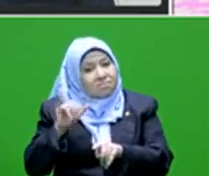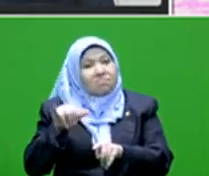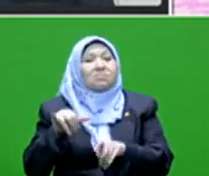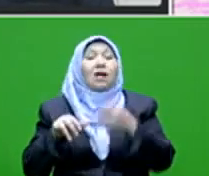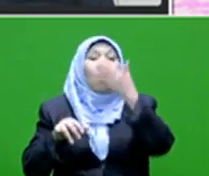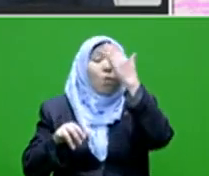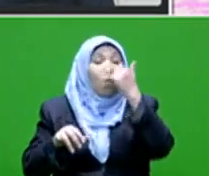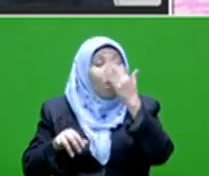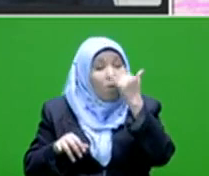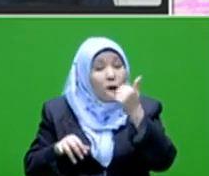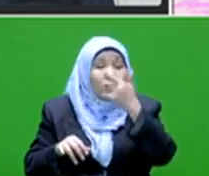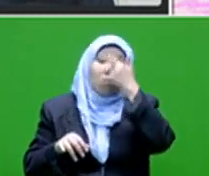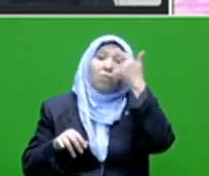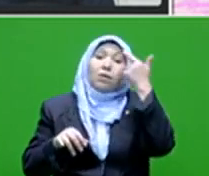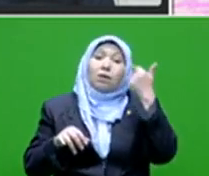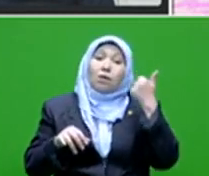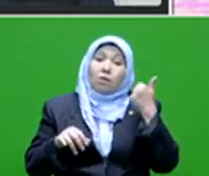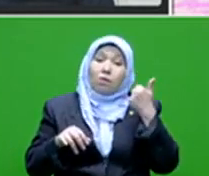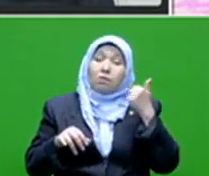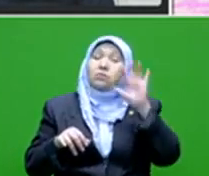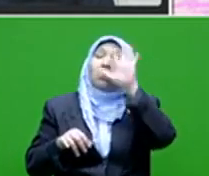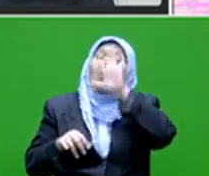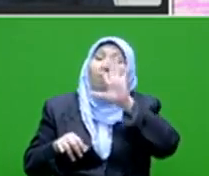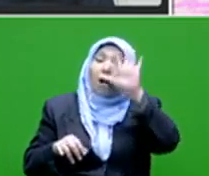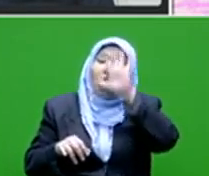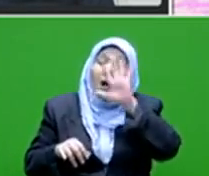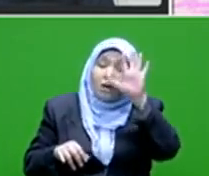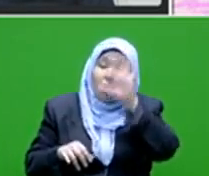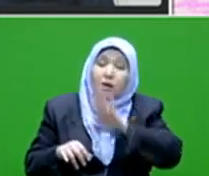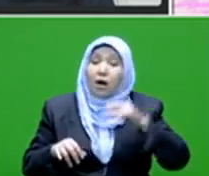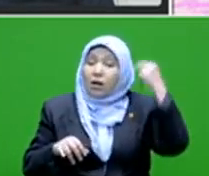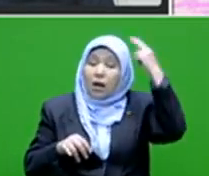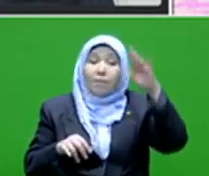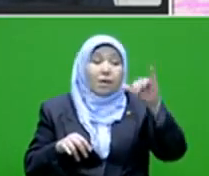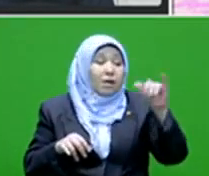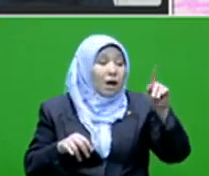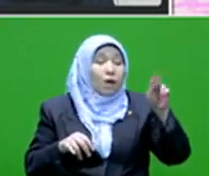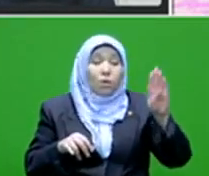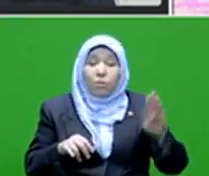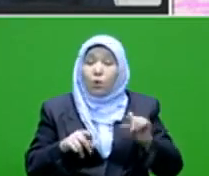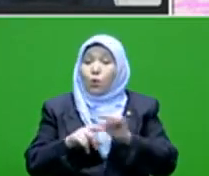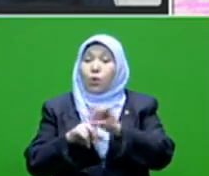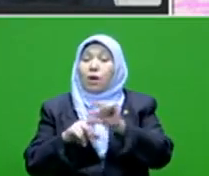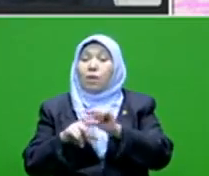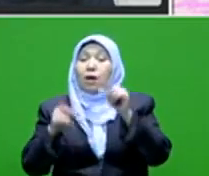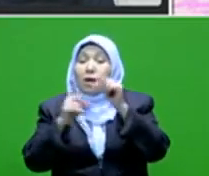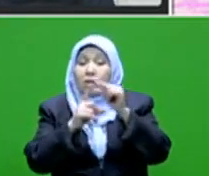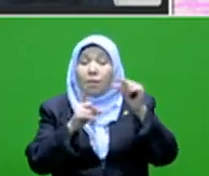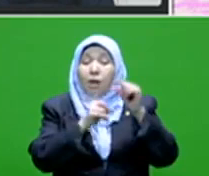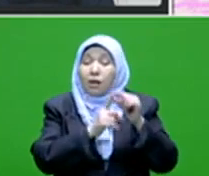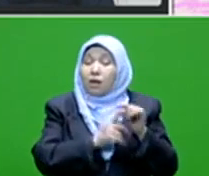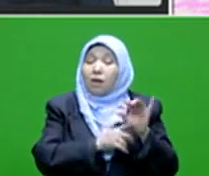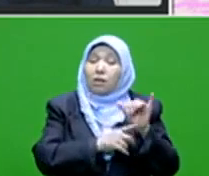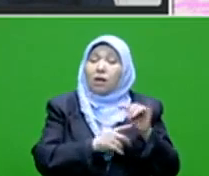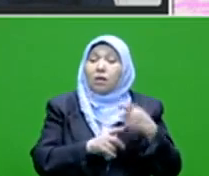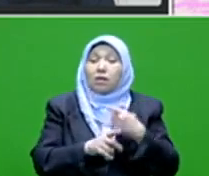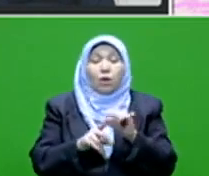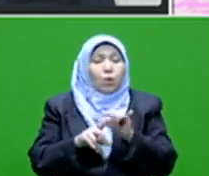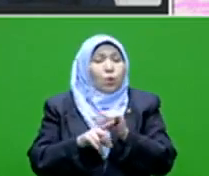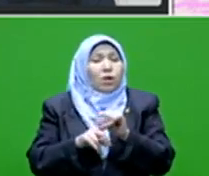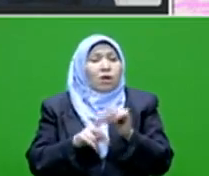Sebab apa? Sebab bayangkan Nabi Ya'qub menggunakan perkataan-perkataan yang macam kita guna